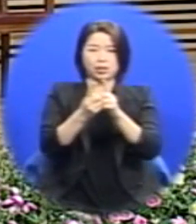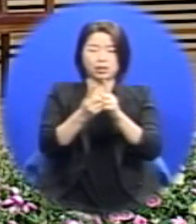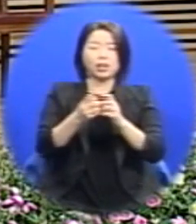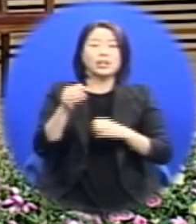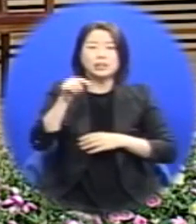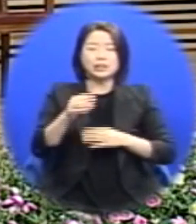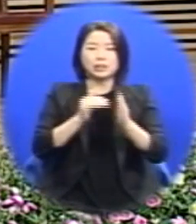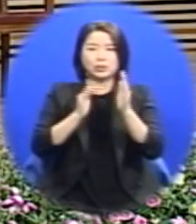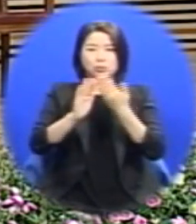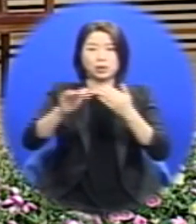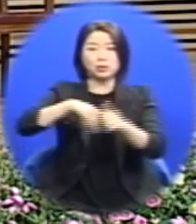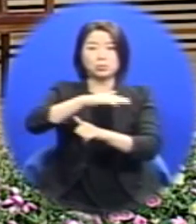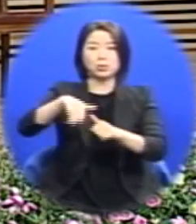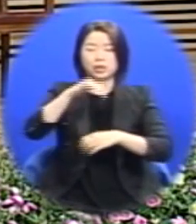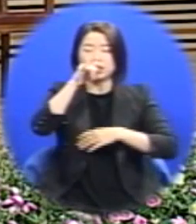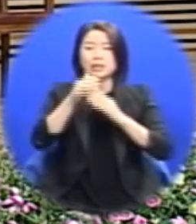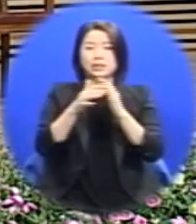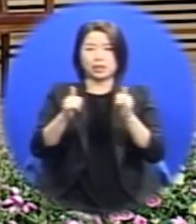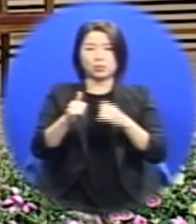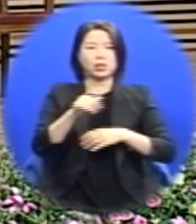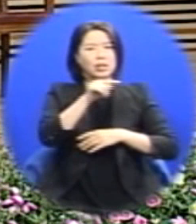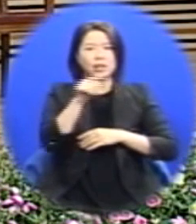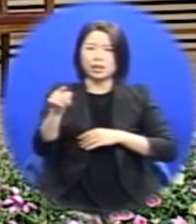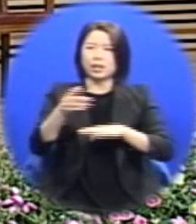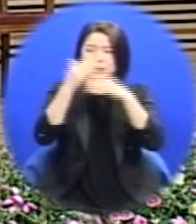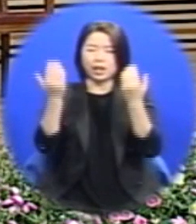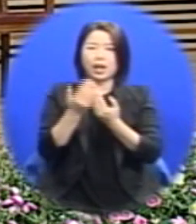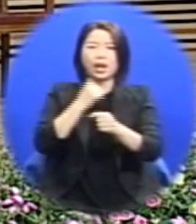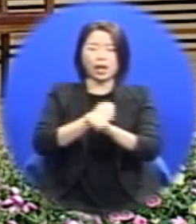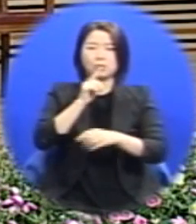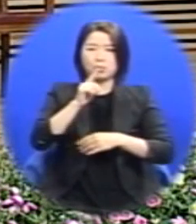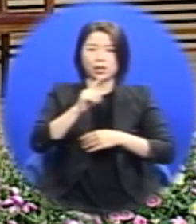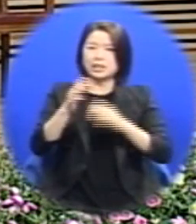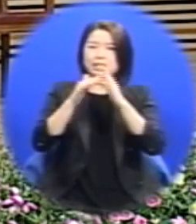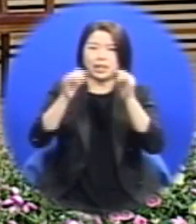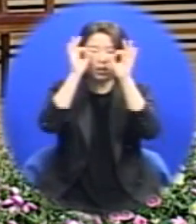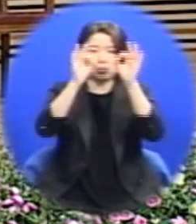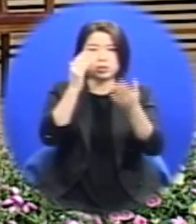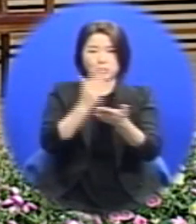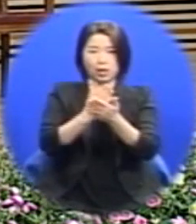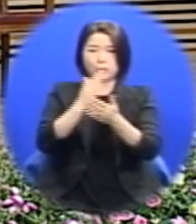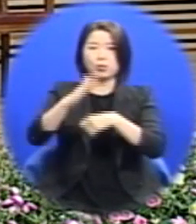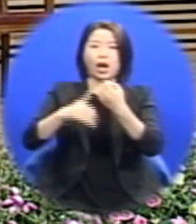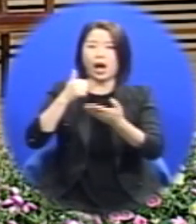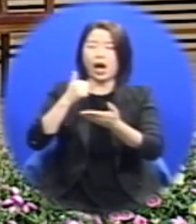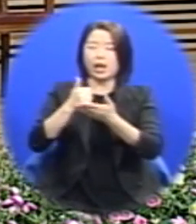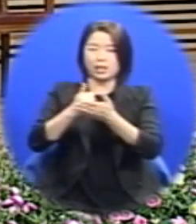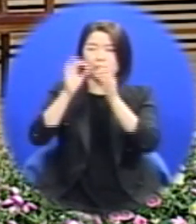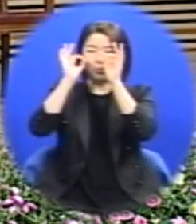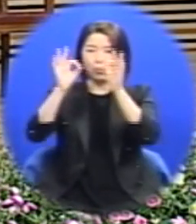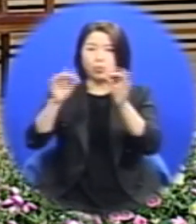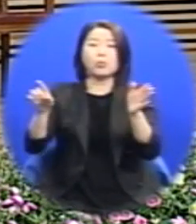나니까 주변에 있는 분들이 너도 나도 하는 이야기가 사람 보지 말고 하나님 보고 신앙생활